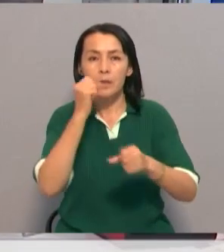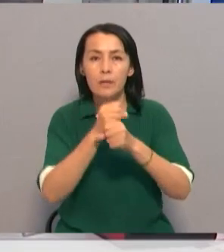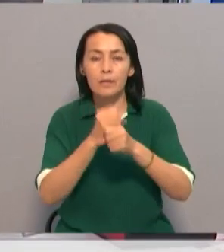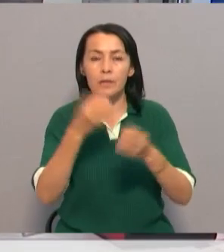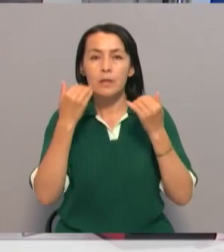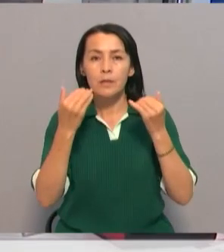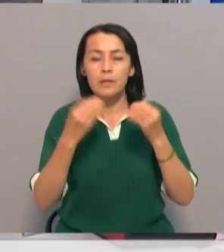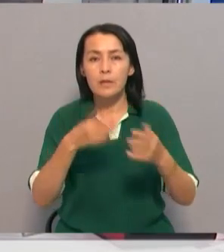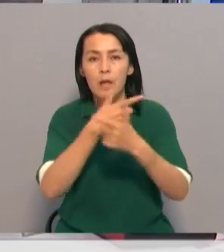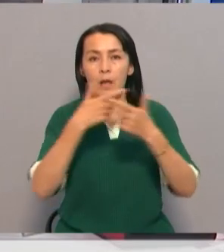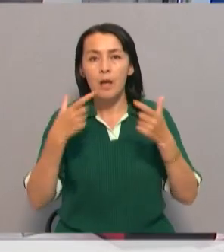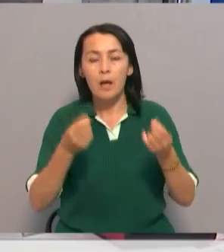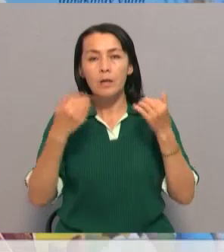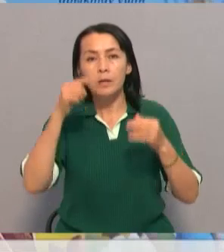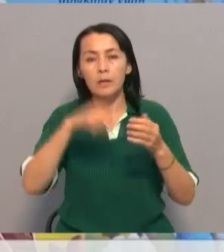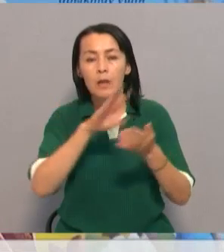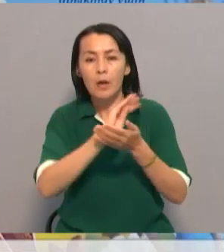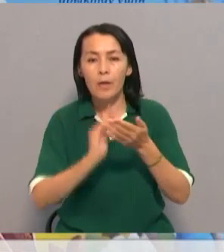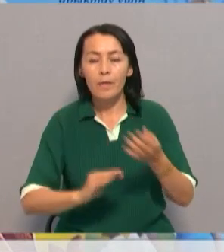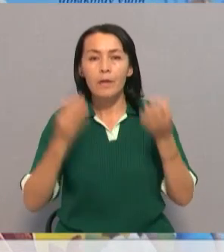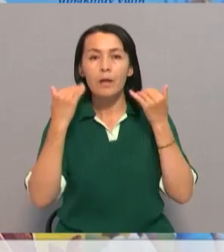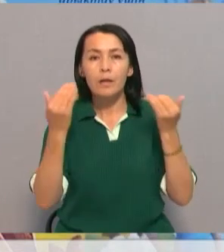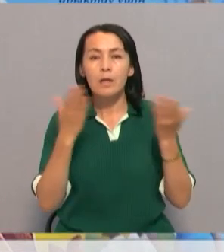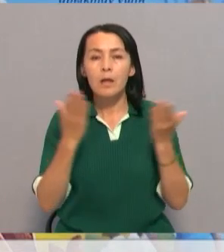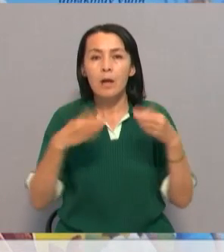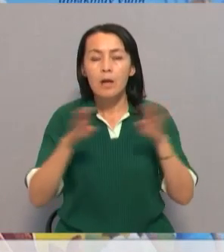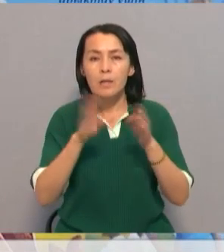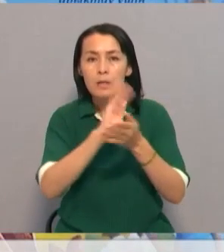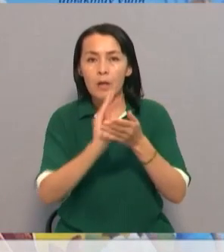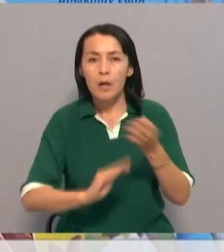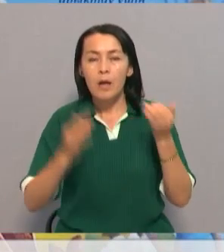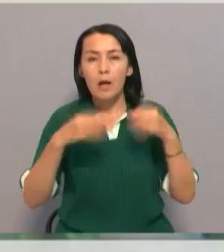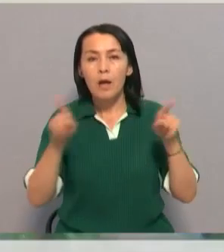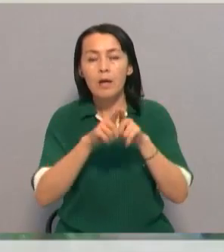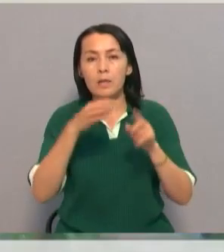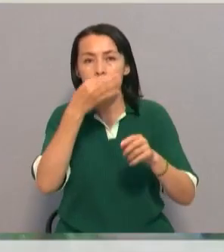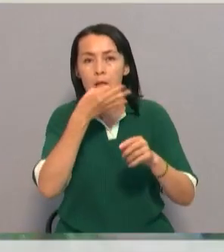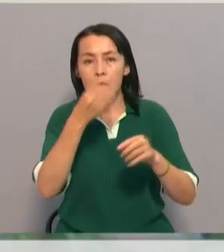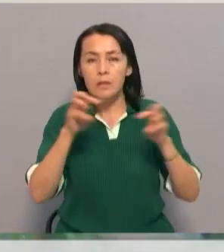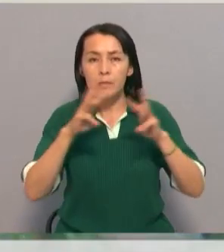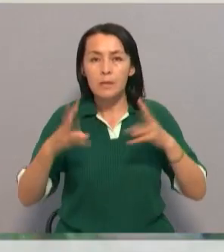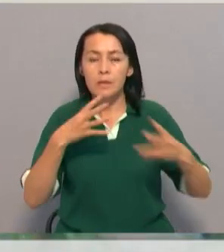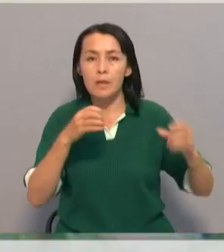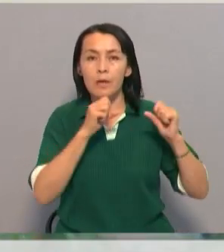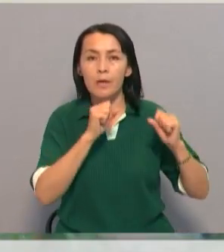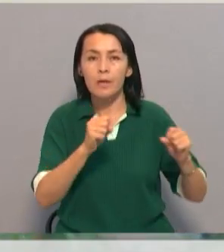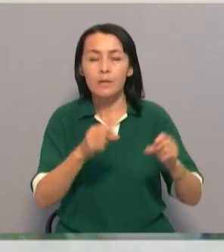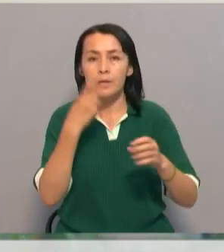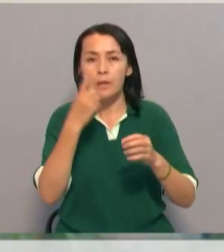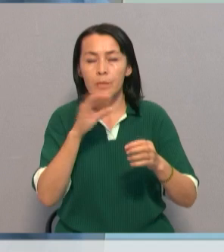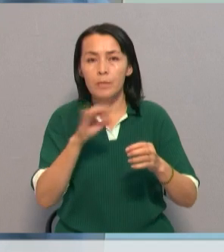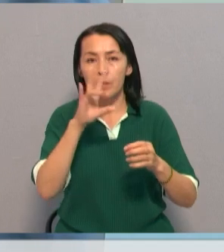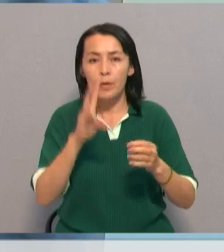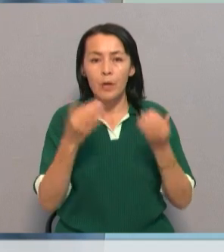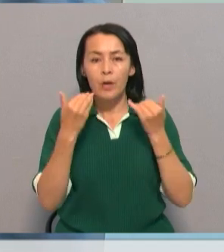доработать интеграцию информационных систем для учета и прослеживаемости кодов маркировки. Как сообщили в Министерстве здравоохранения, по состоянию на 1